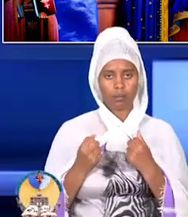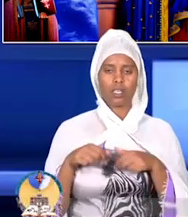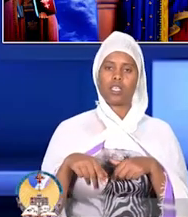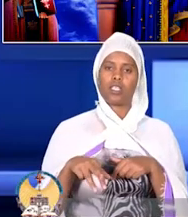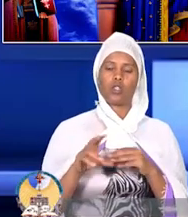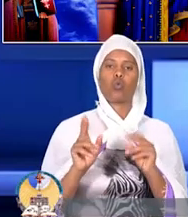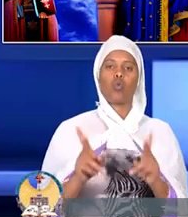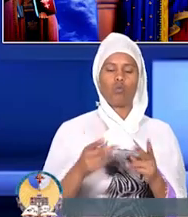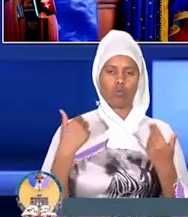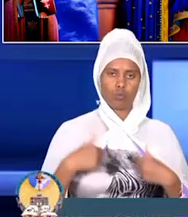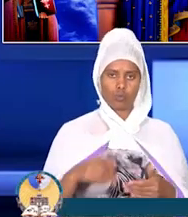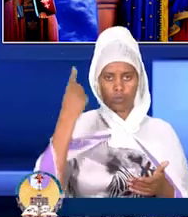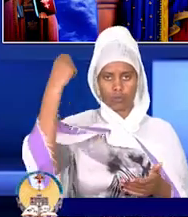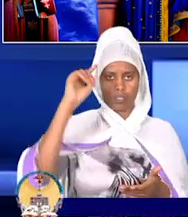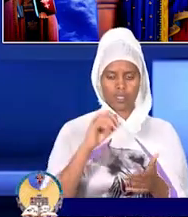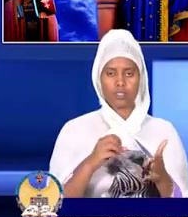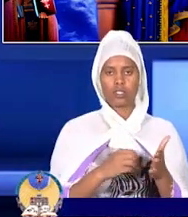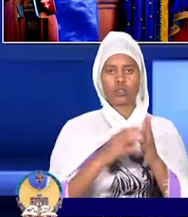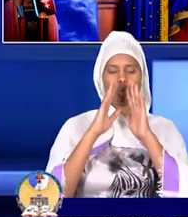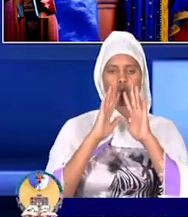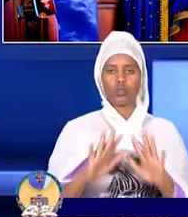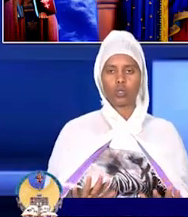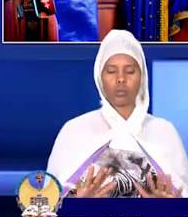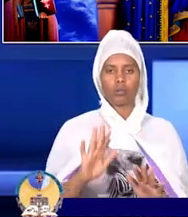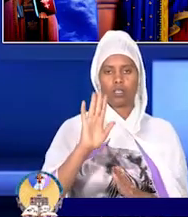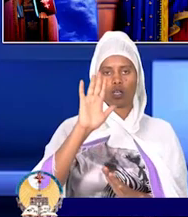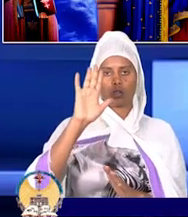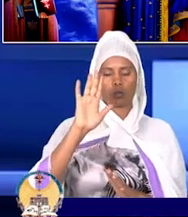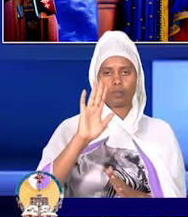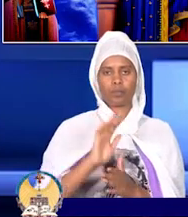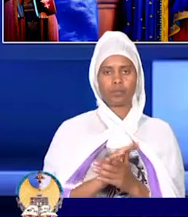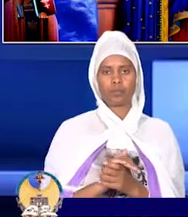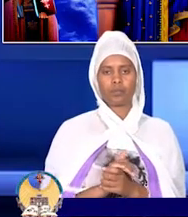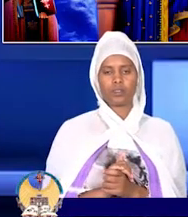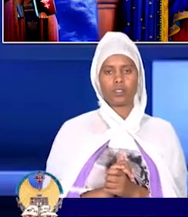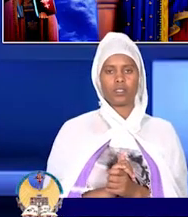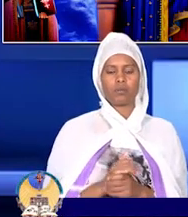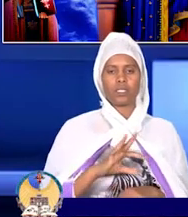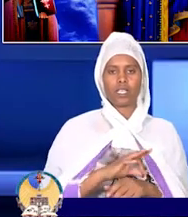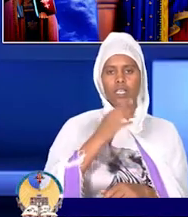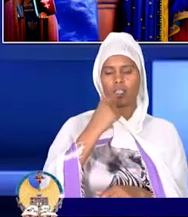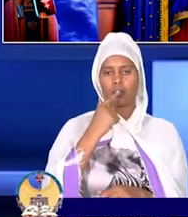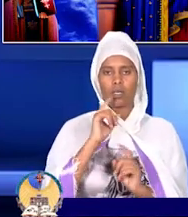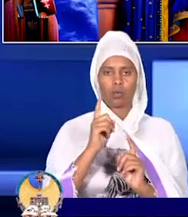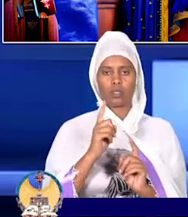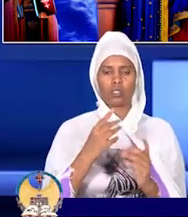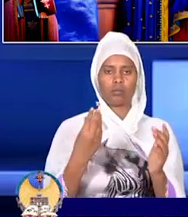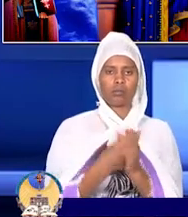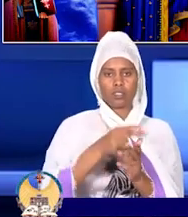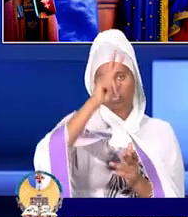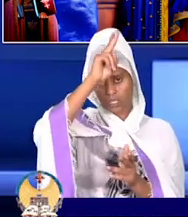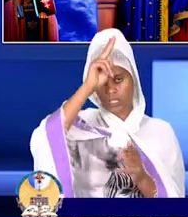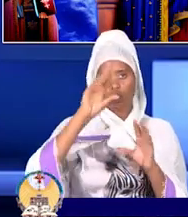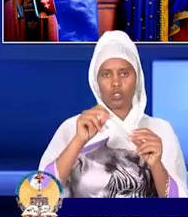مجدن تقبلنا نخن كهديو سلازي زون قدسان زي أتوهم اتقلسنا مسقان دمن زي كوني مس منافس